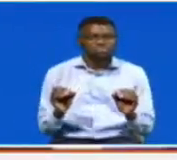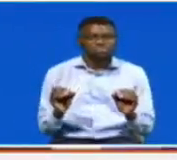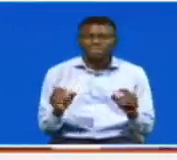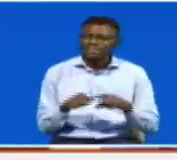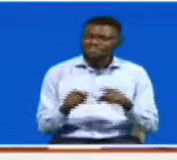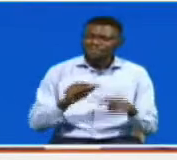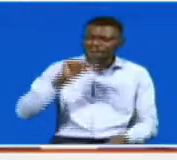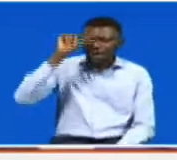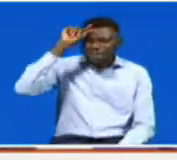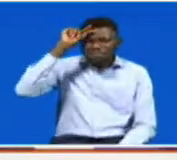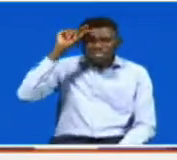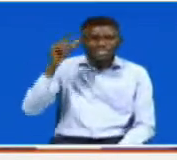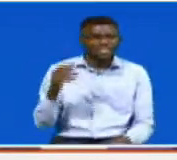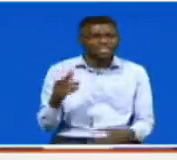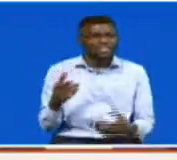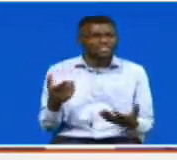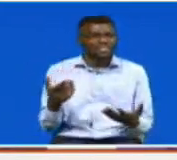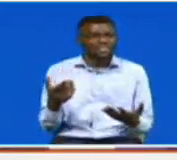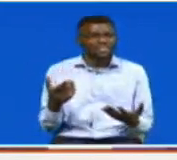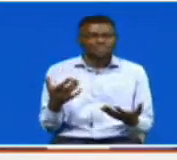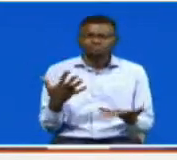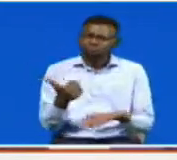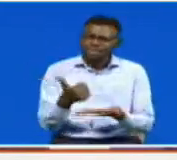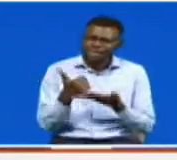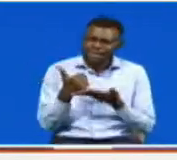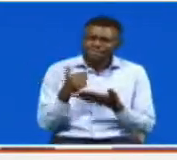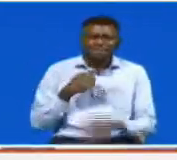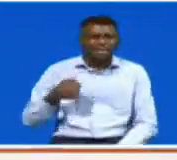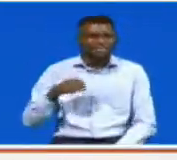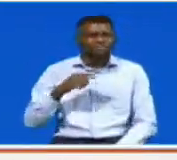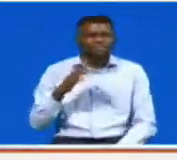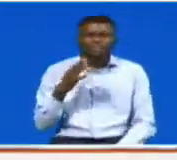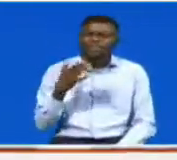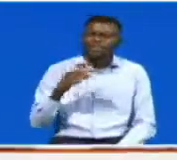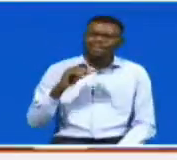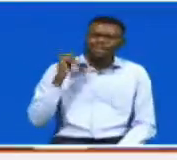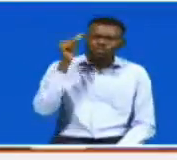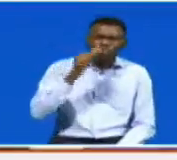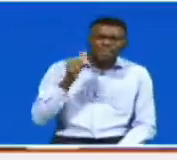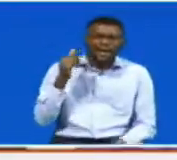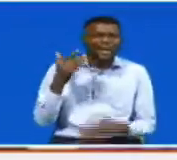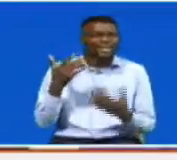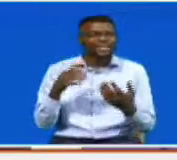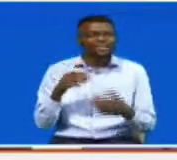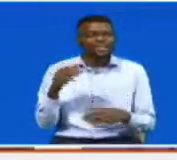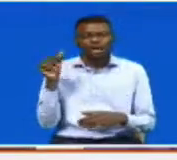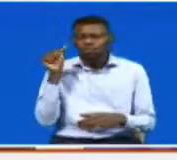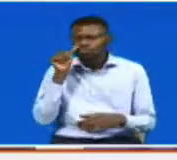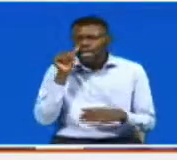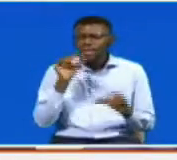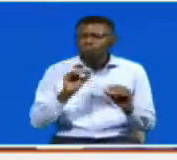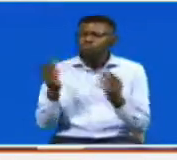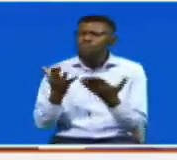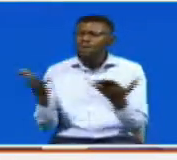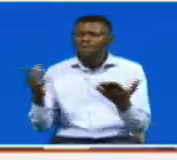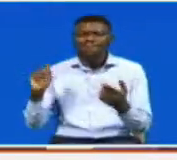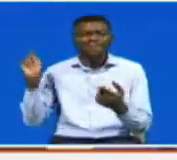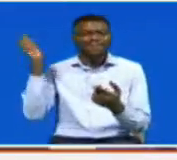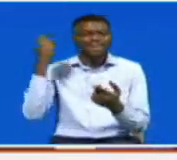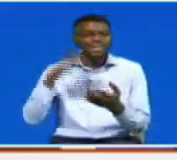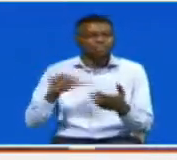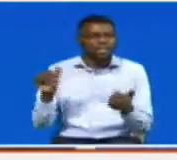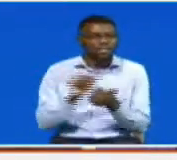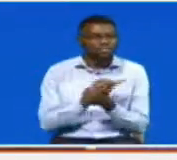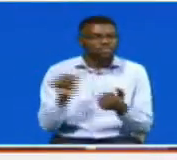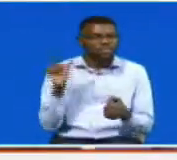kani? Kenya kani yo? Ya Uganda ama Ethiopia ama Sudan? Tutaenda kwa nani? Kama Kenya imeharibika namna hii.